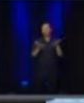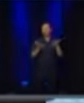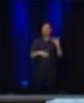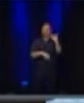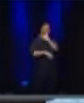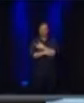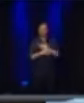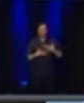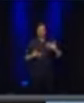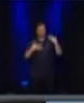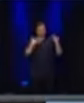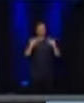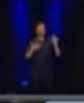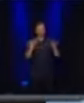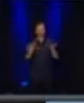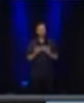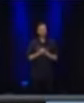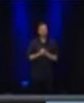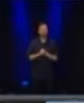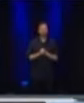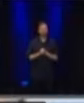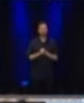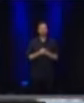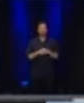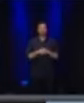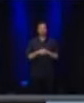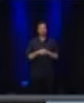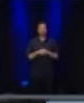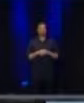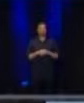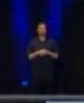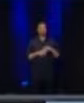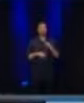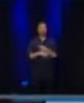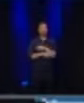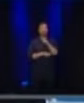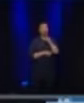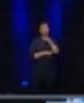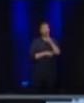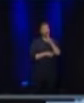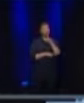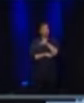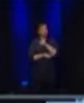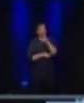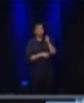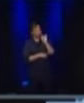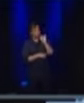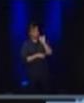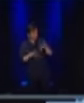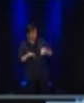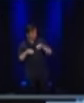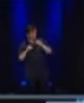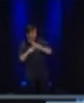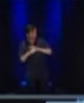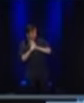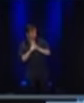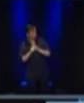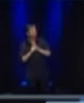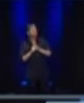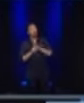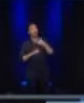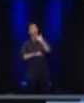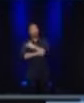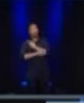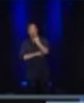Dubé, je me permets d'ajouter que quelqu'un qui aura fait la maladie et reçu une dose va aussi pouvoir être éligible pour ne pas discriminer les personnes qui ont